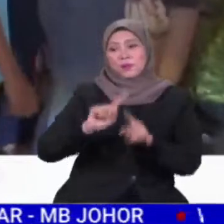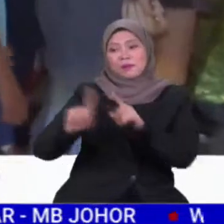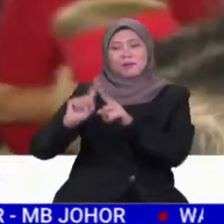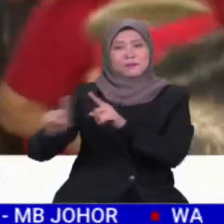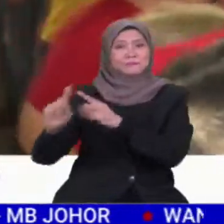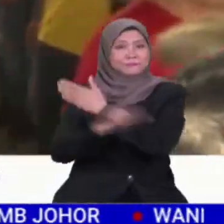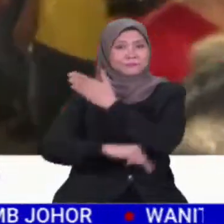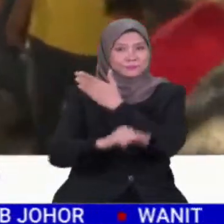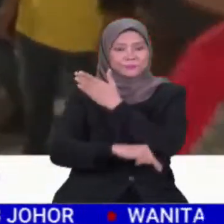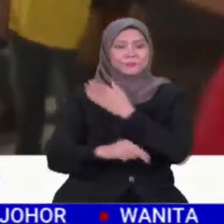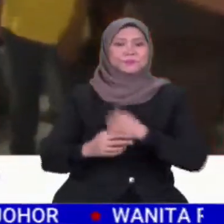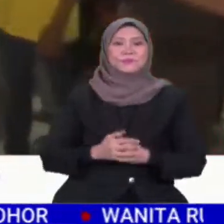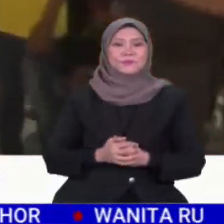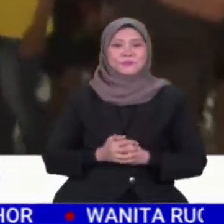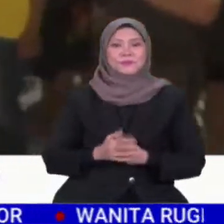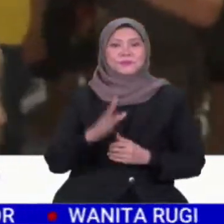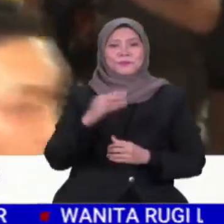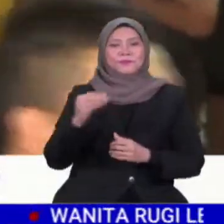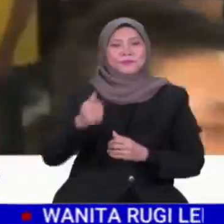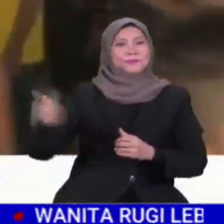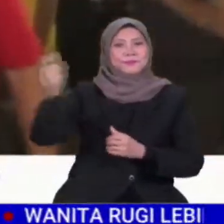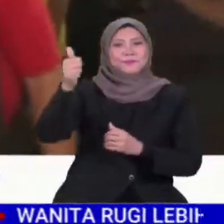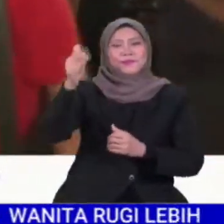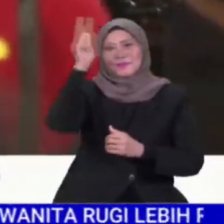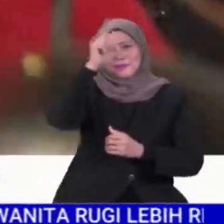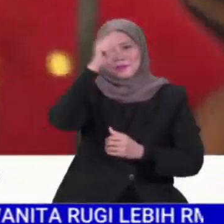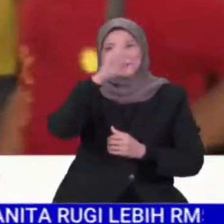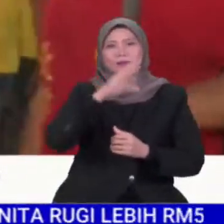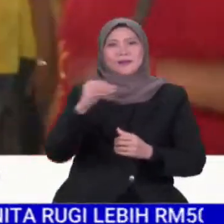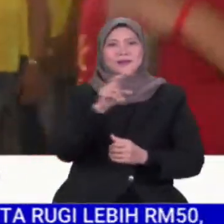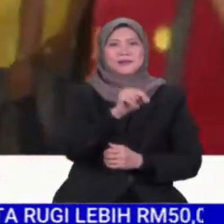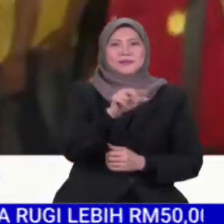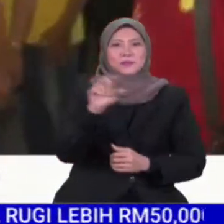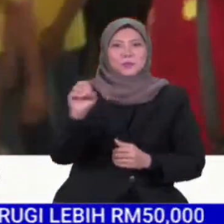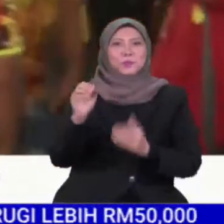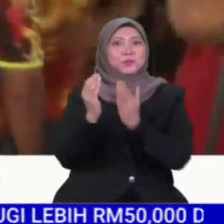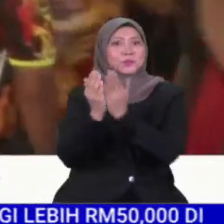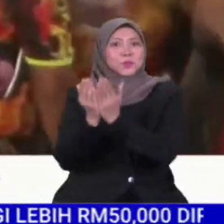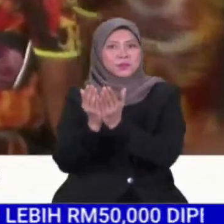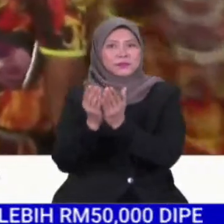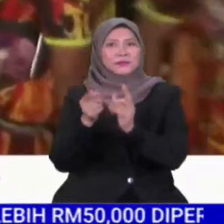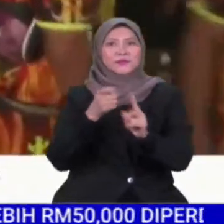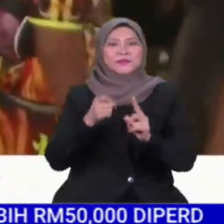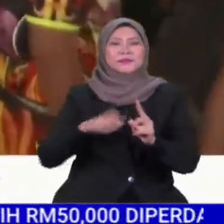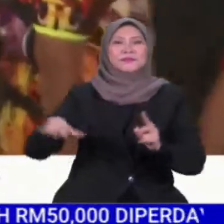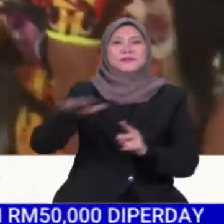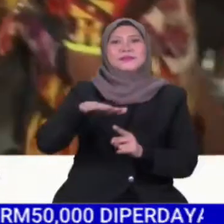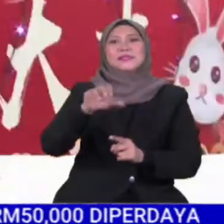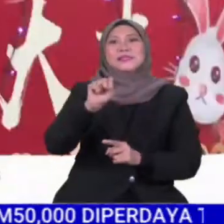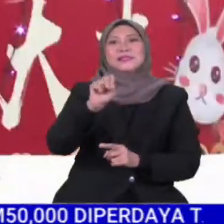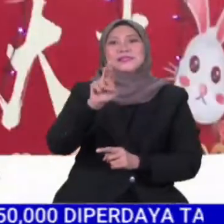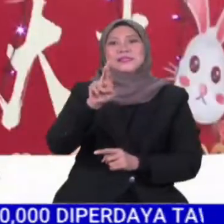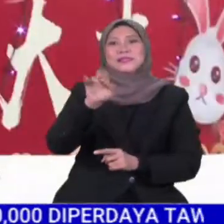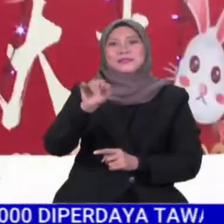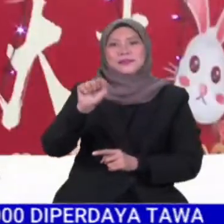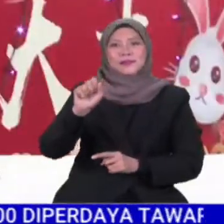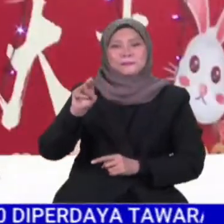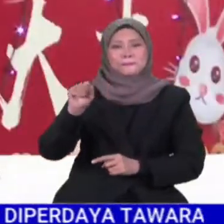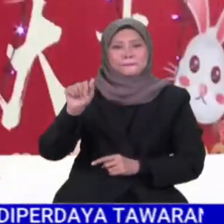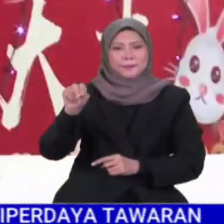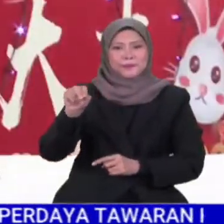Turut serta sektor kerajaan, badan-badan bukan kerajaan dan sebuah sekolah dari sekitar Sri Aman. Jadi